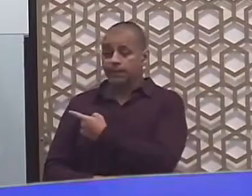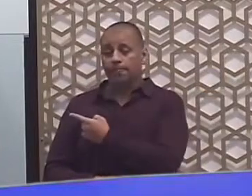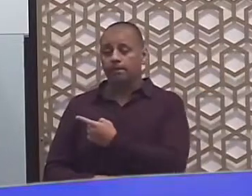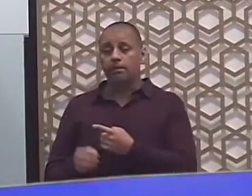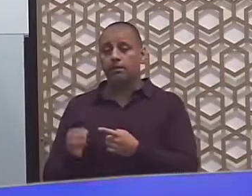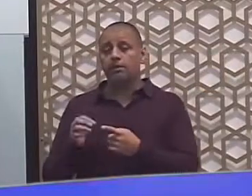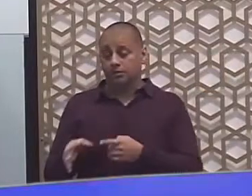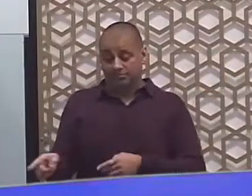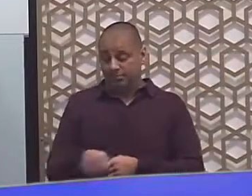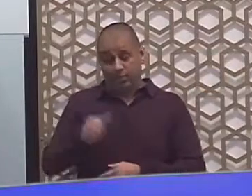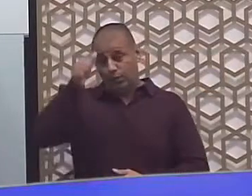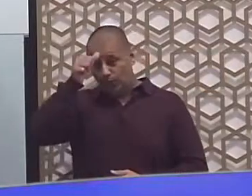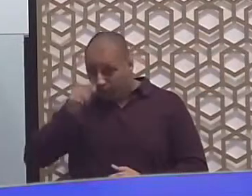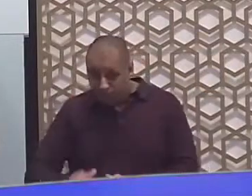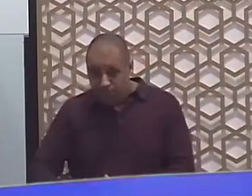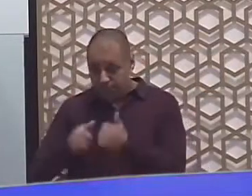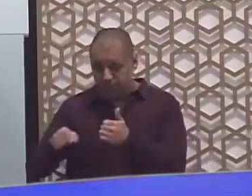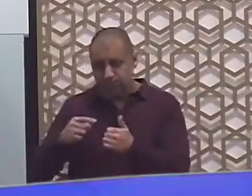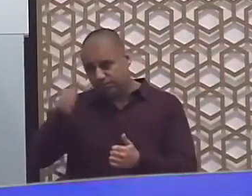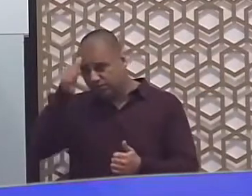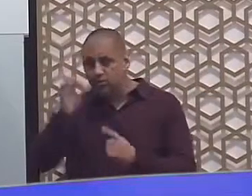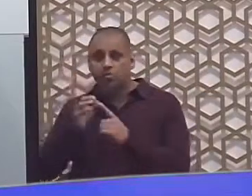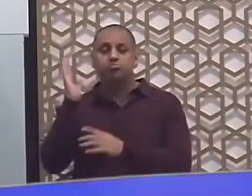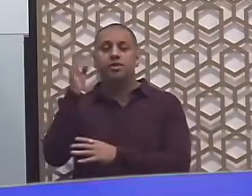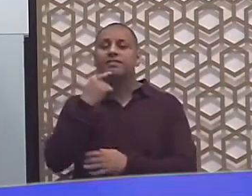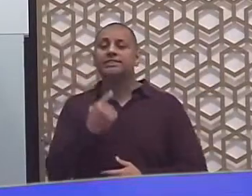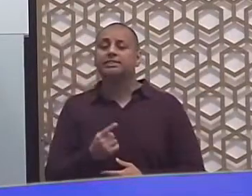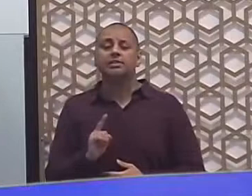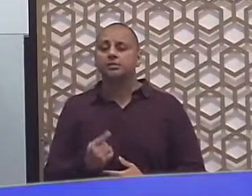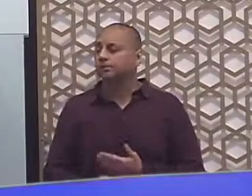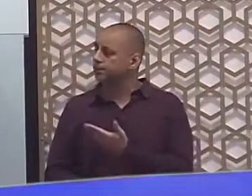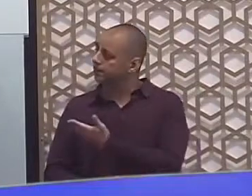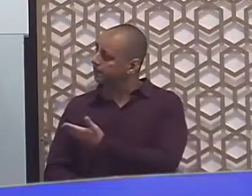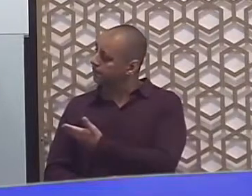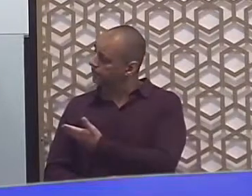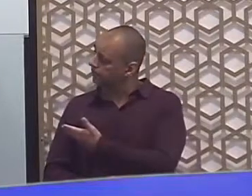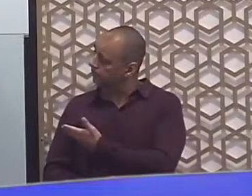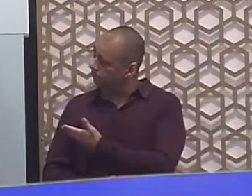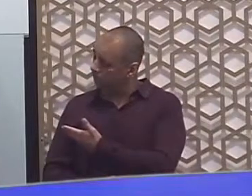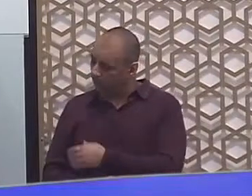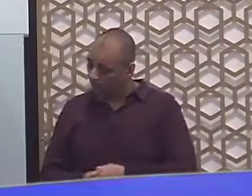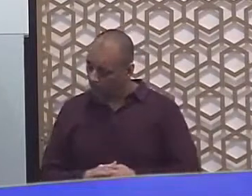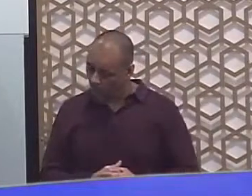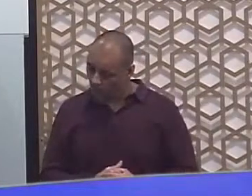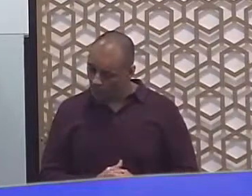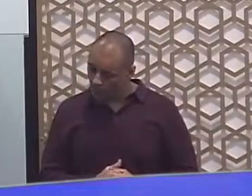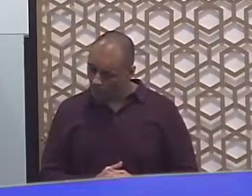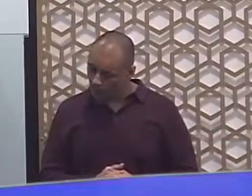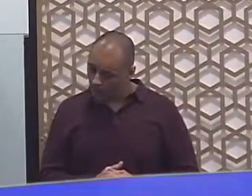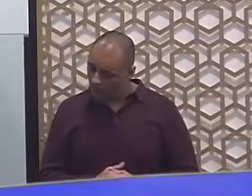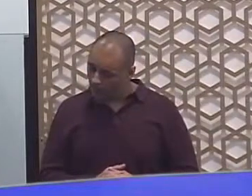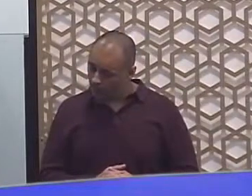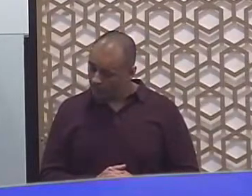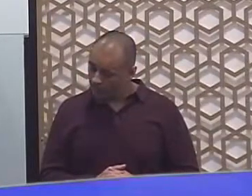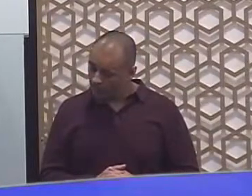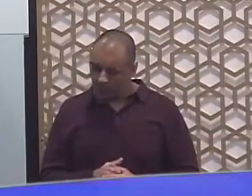قَامَ الْعَبْدُ لِيُصَلِّي أُتِيَ بِذُنُوبِهِ فَوُضِيَتْ عَلَى رَأْسِهِ وَكَتَفَيْهِ